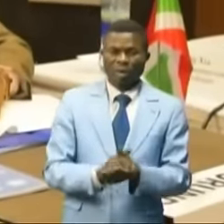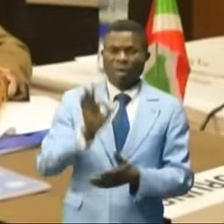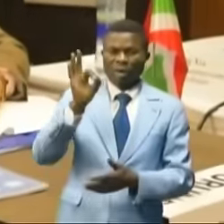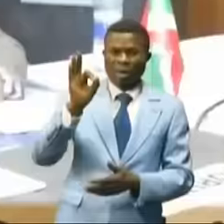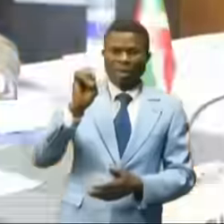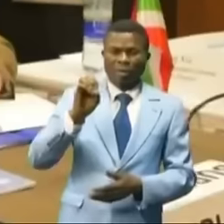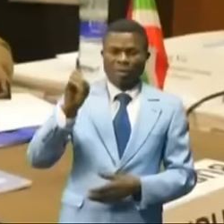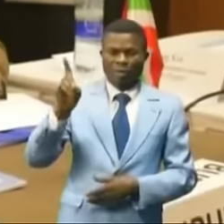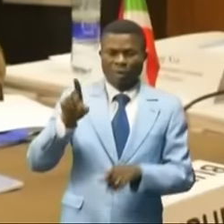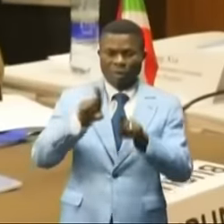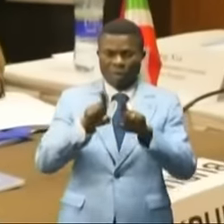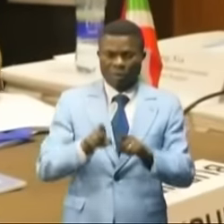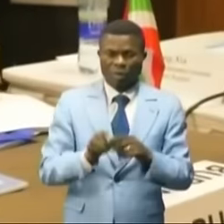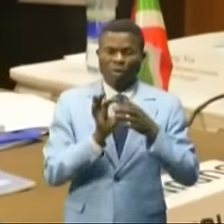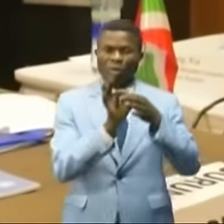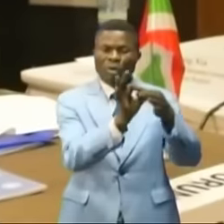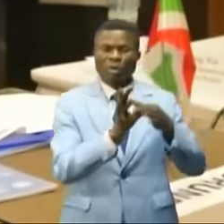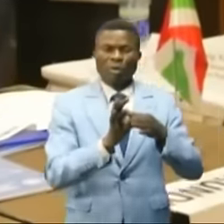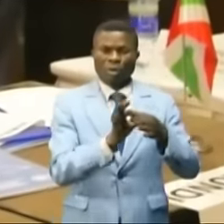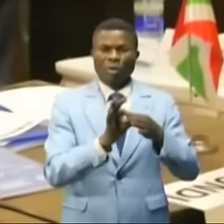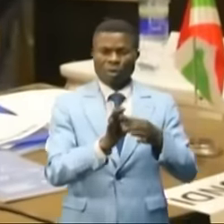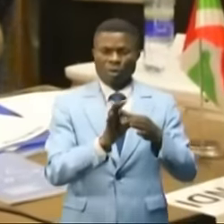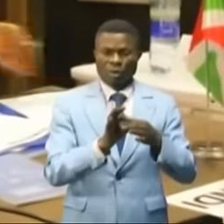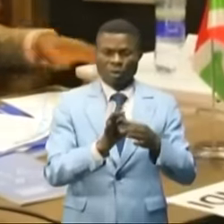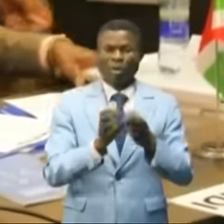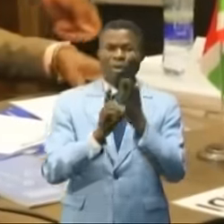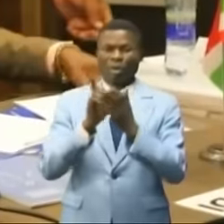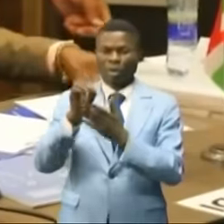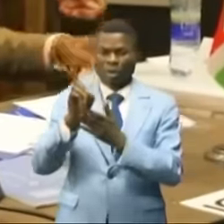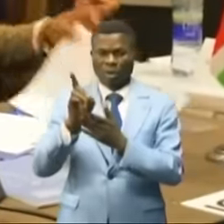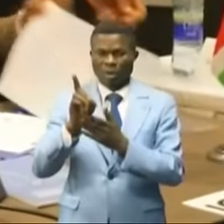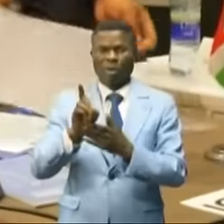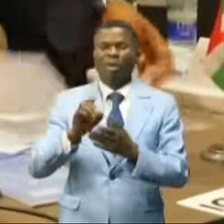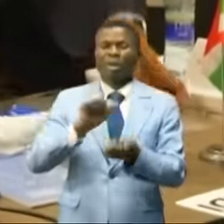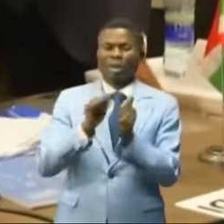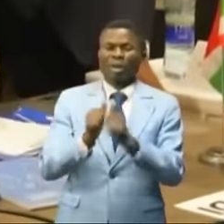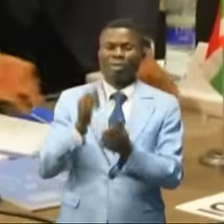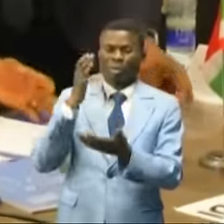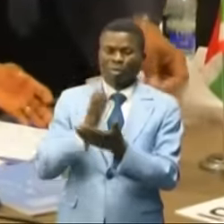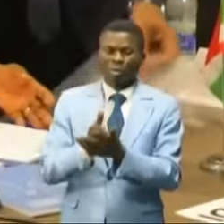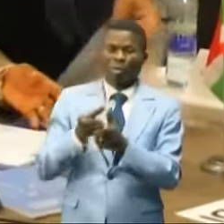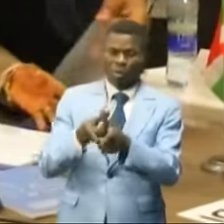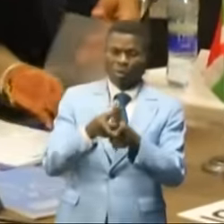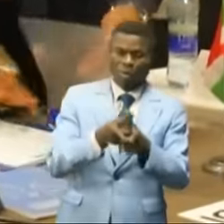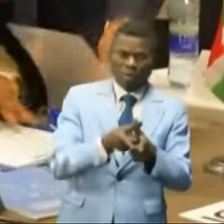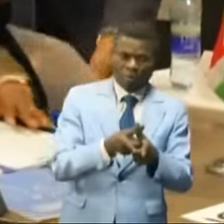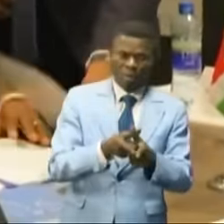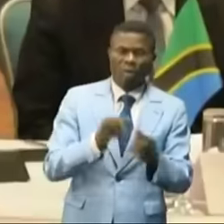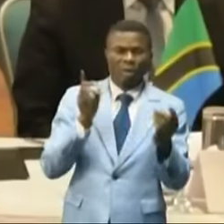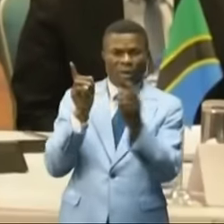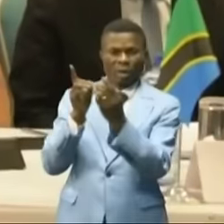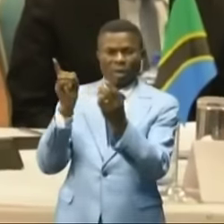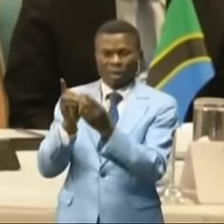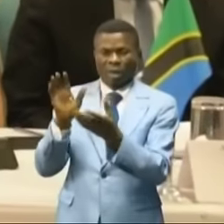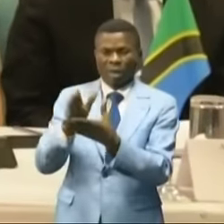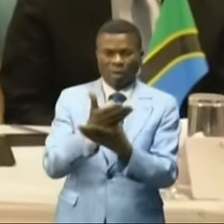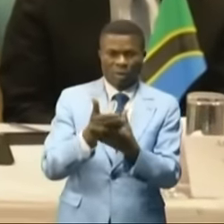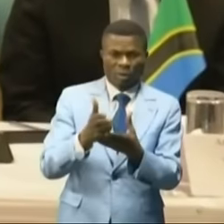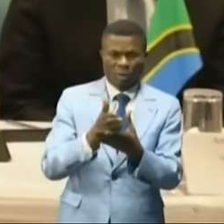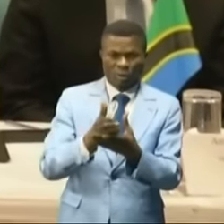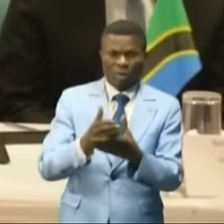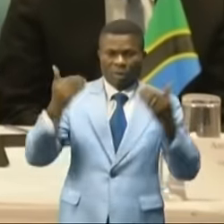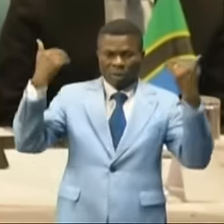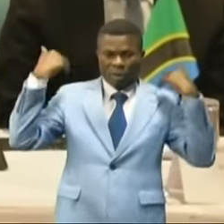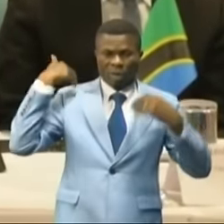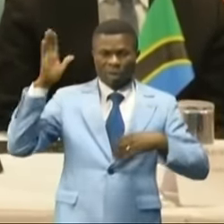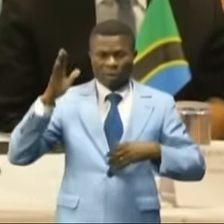sécurité et la coopération en RDC et la région. Il est également le fruit des consultations menées entre les chefs des